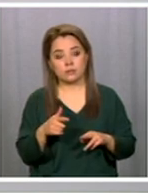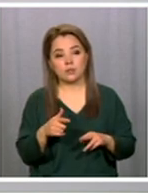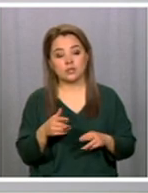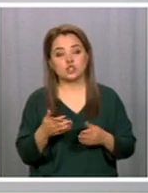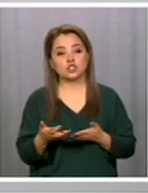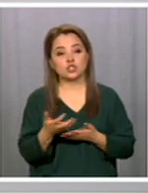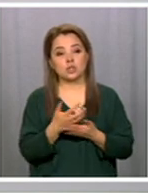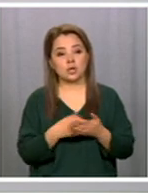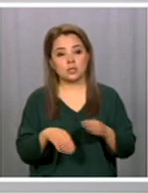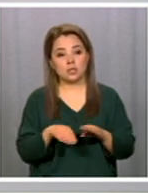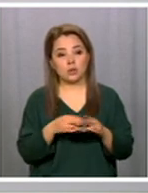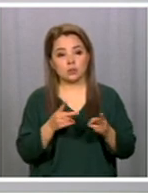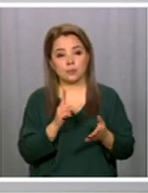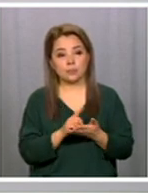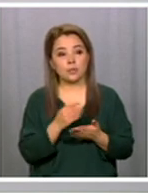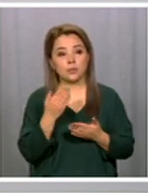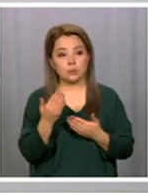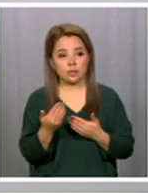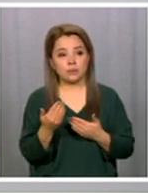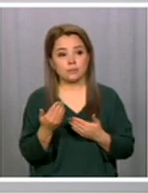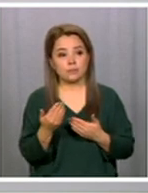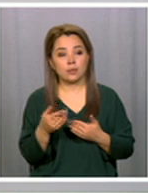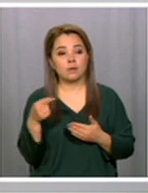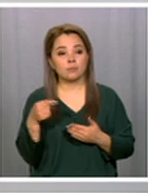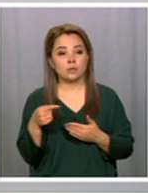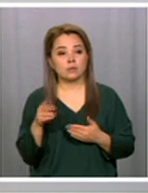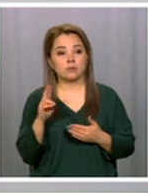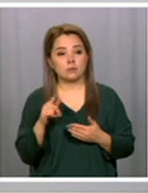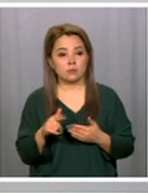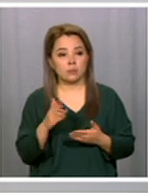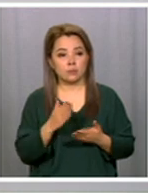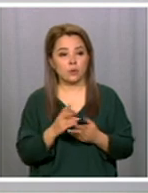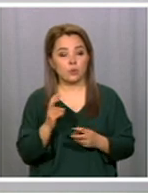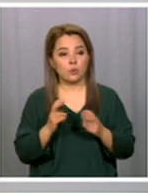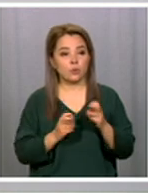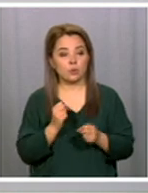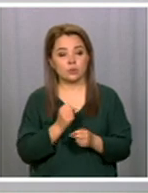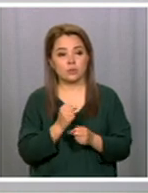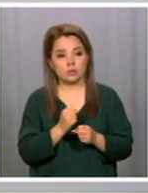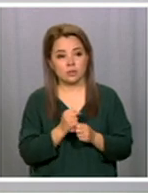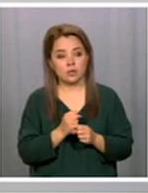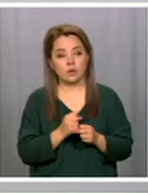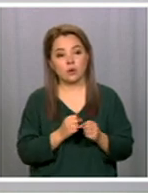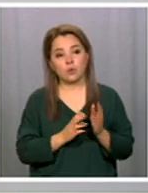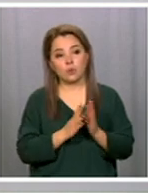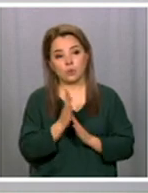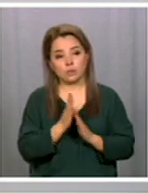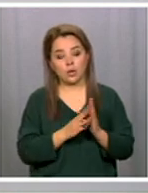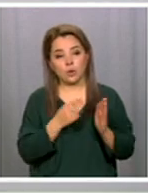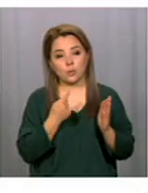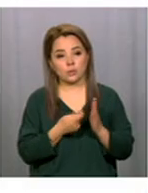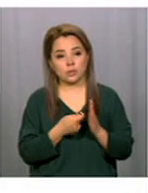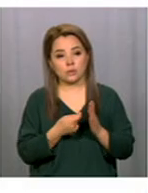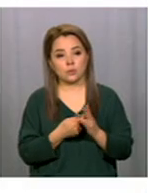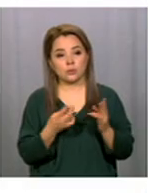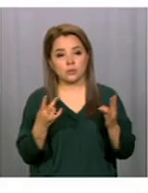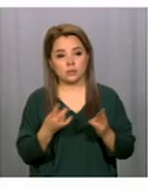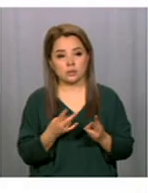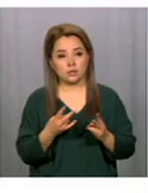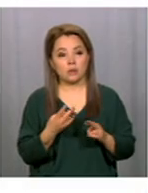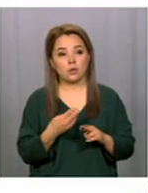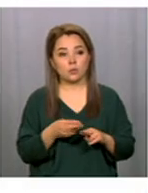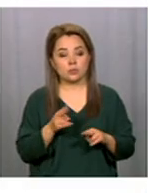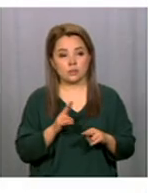үшін оларға, яғни 1000 килограмм өндіруші ағза өсімдіктерді қорек етеді.